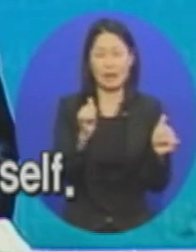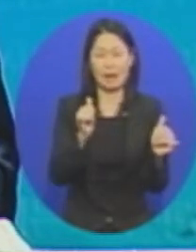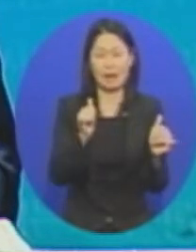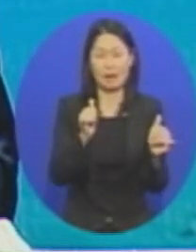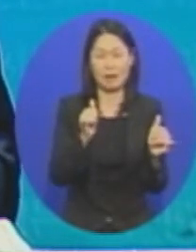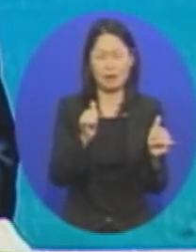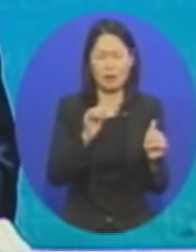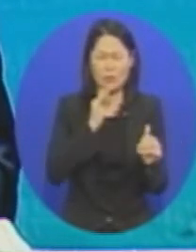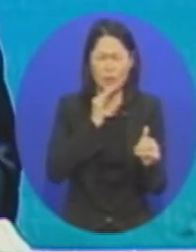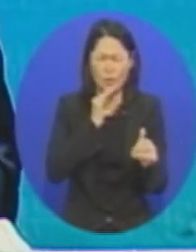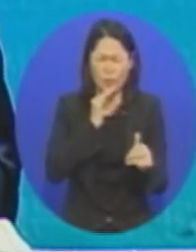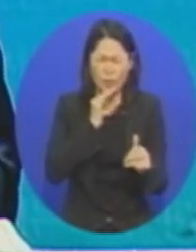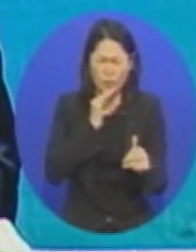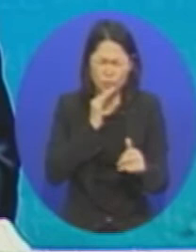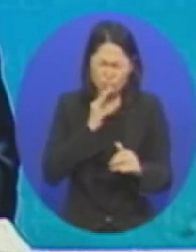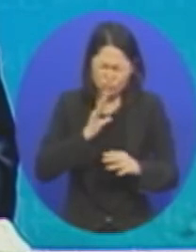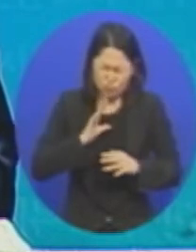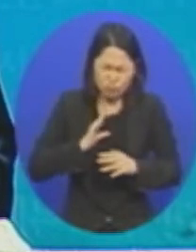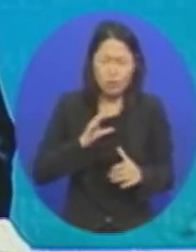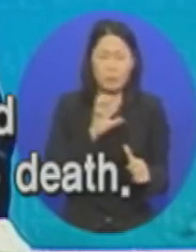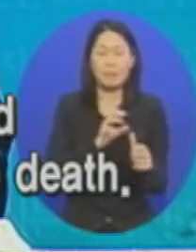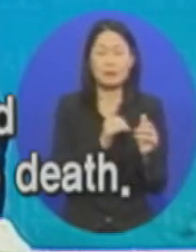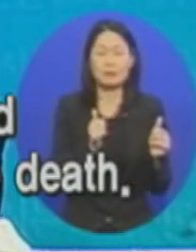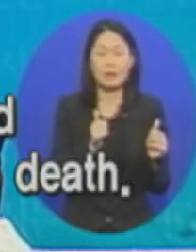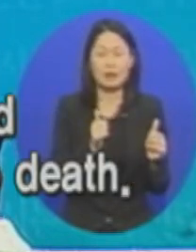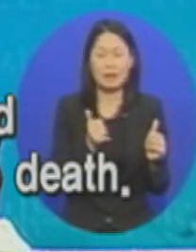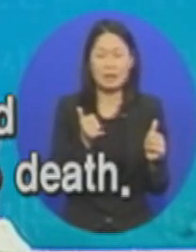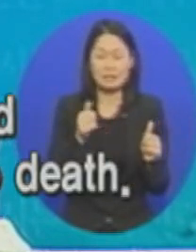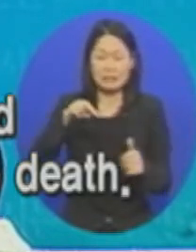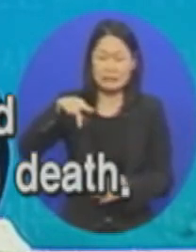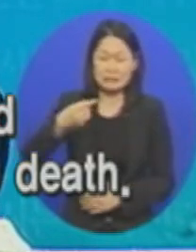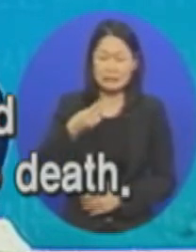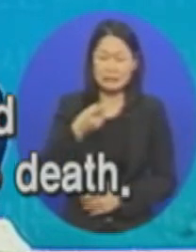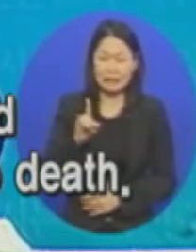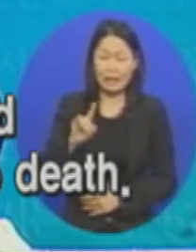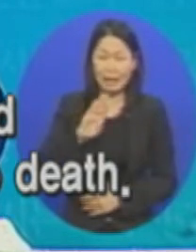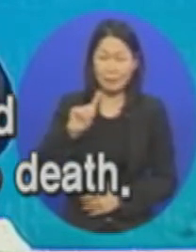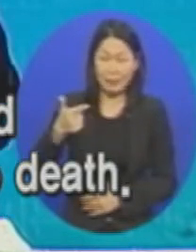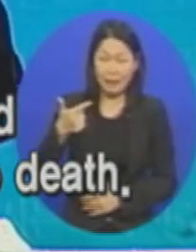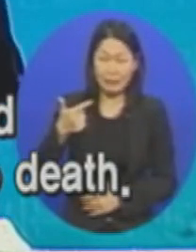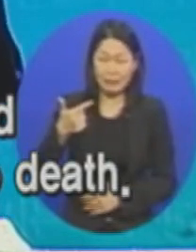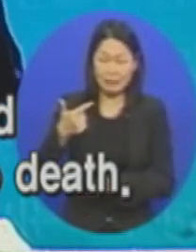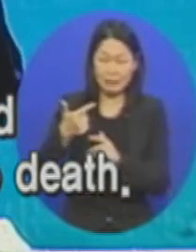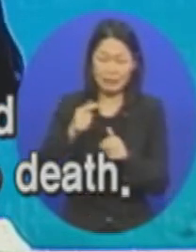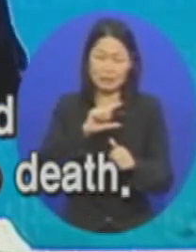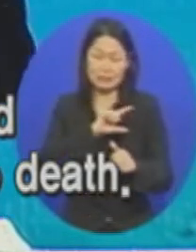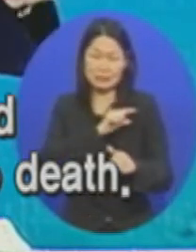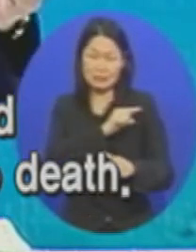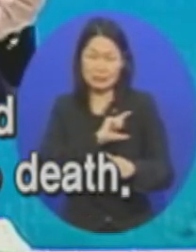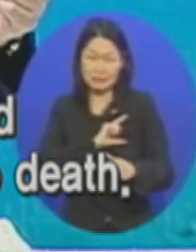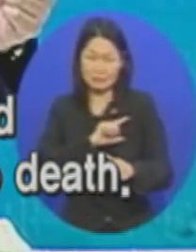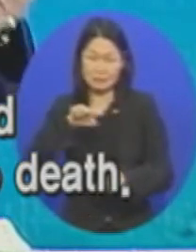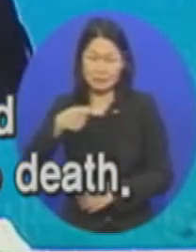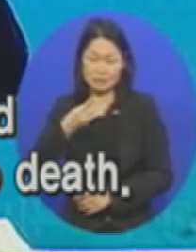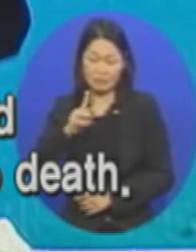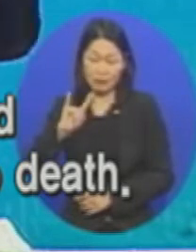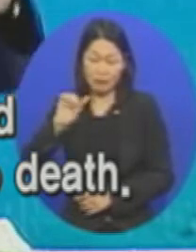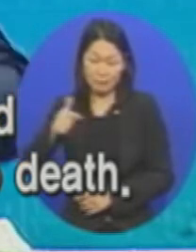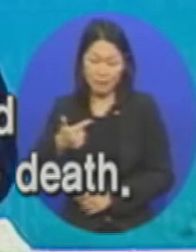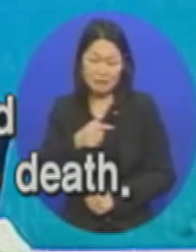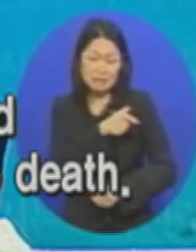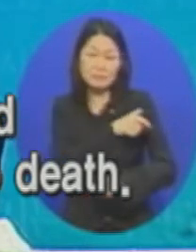무서운 핍박 짜 였어요 스데반 집사를 아 돈에 맞아 죽게 만든